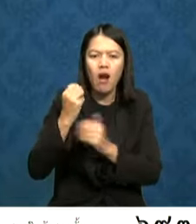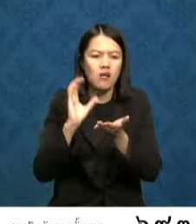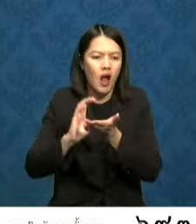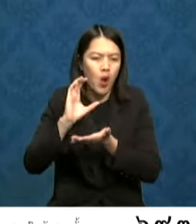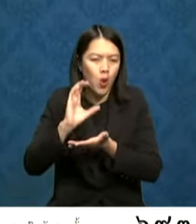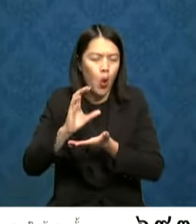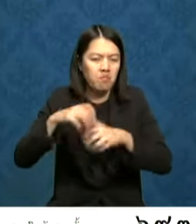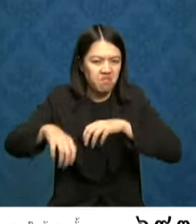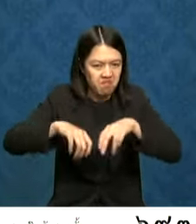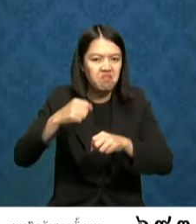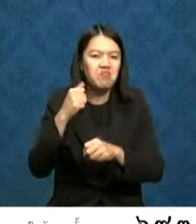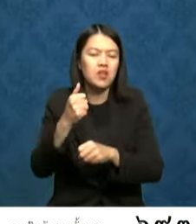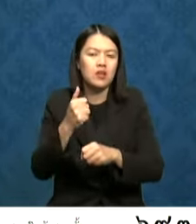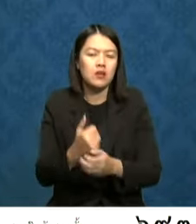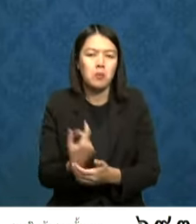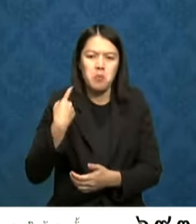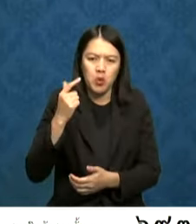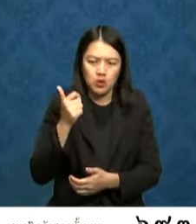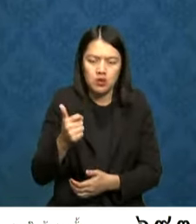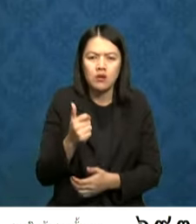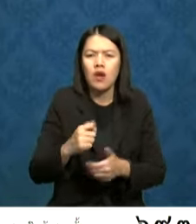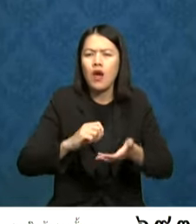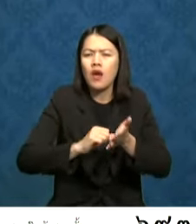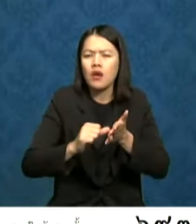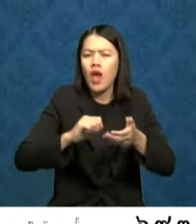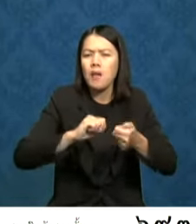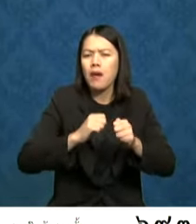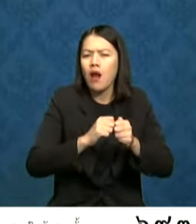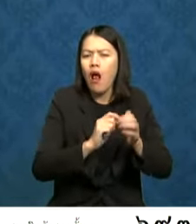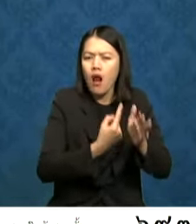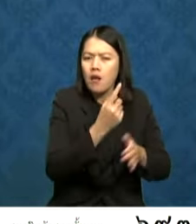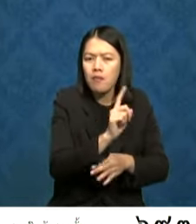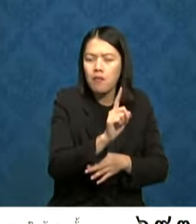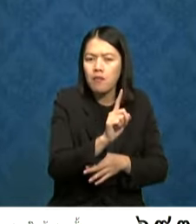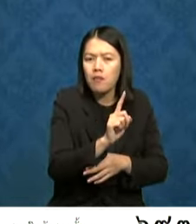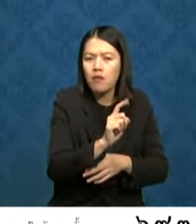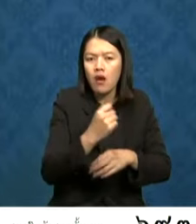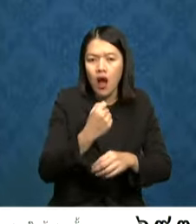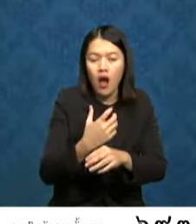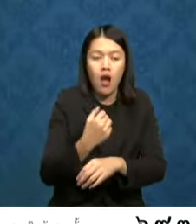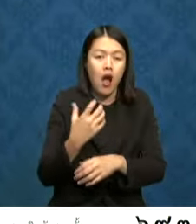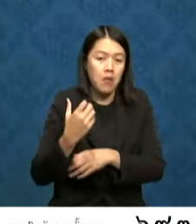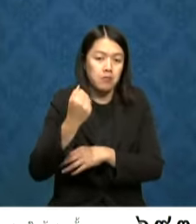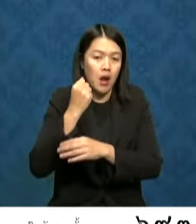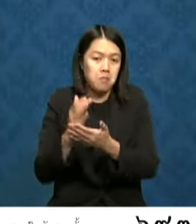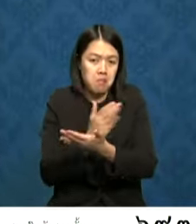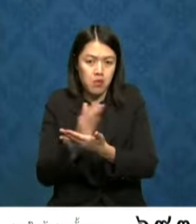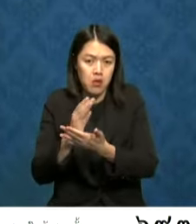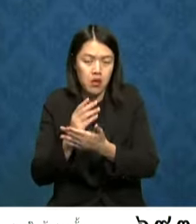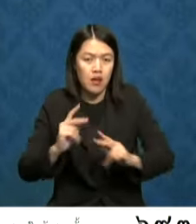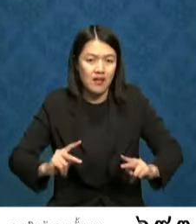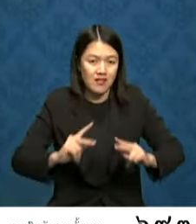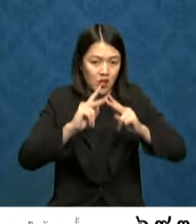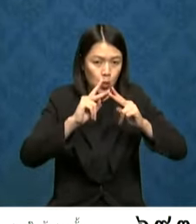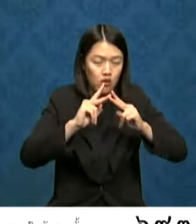ประมาณให้มีประสิทธิภาพแต่ไม่ได้มีการพูดถึงการแก้ไขปัญหาที่ต้นตออย่างเช่นการกระจายอำนาจการปรับเปลี่ยนกระทรวงทบวง